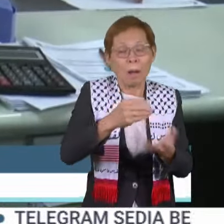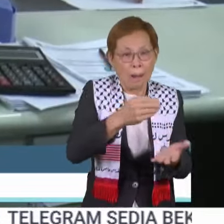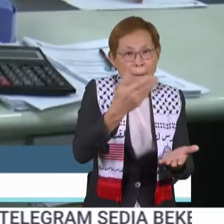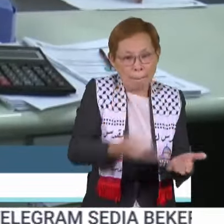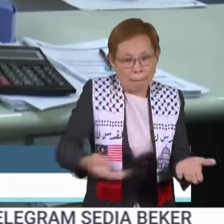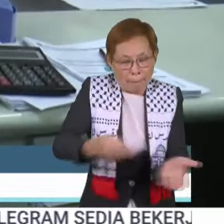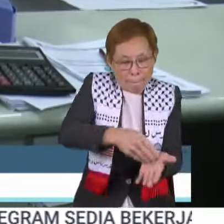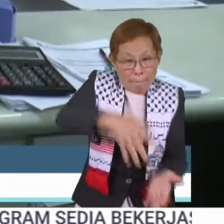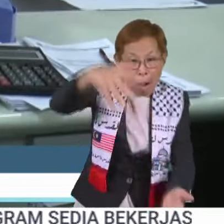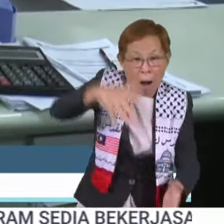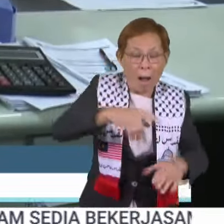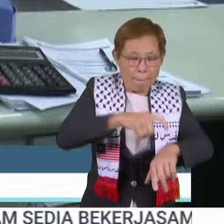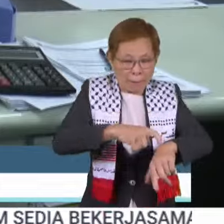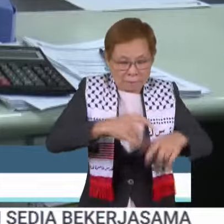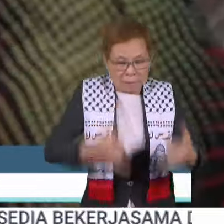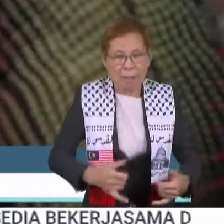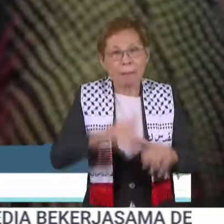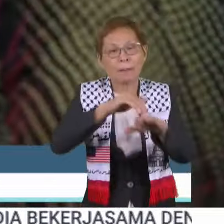pada